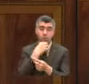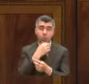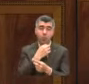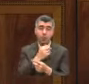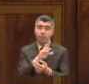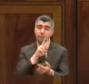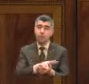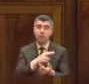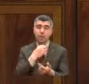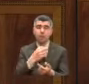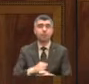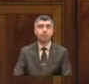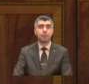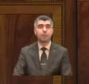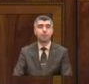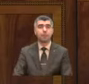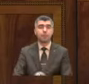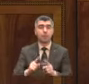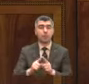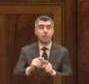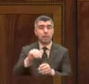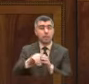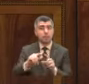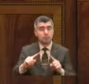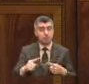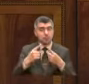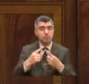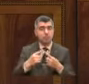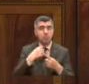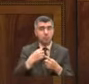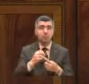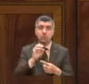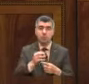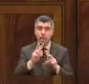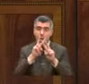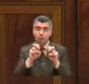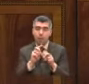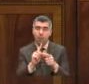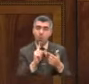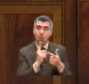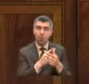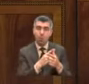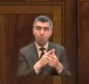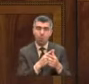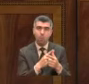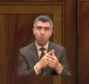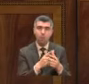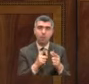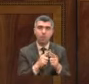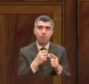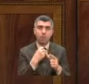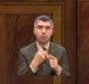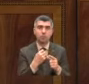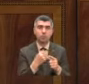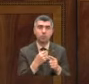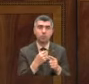طبعا المعارضه على الراس والعين، لانه كاين جوج ديال الانواع ديال المراقبه. المراقبه الاولى وهي اللي كتقوم بها الاجهزه، وبالمناسبه